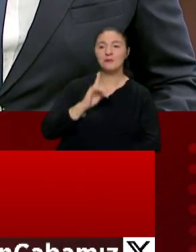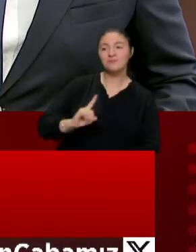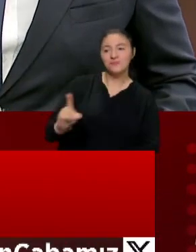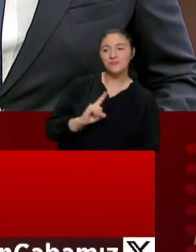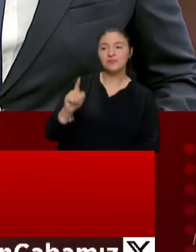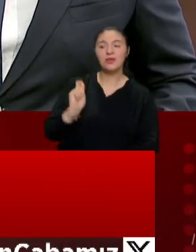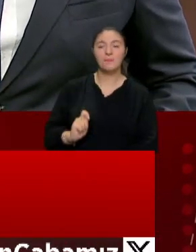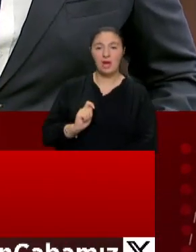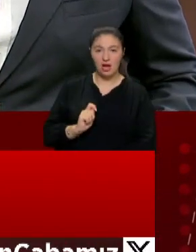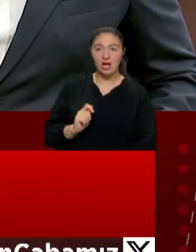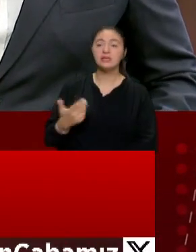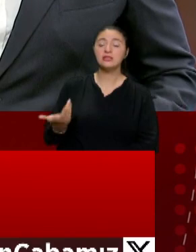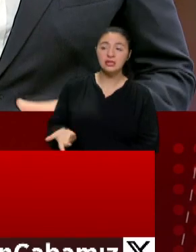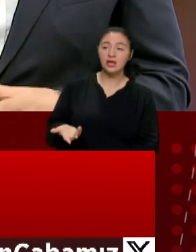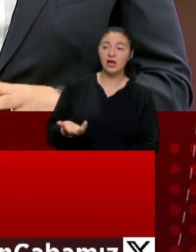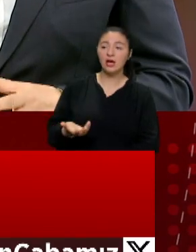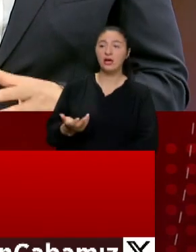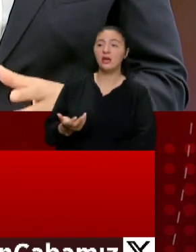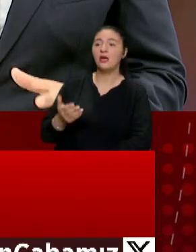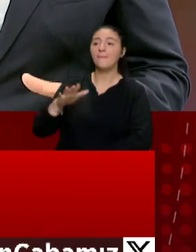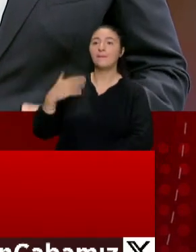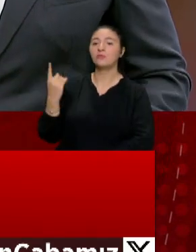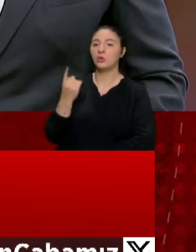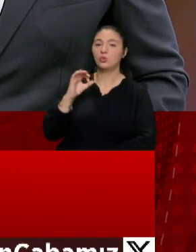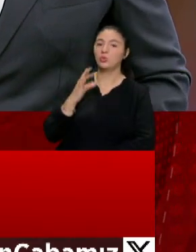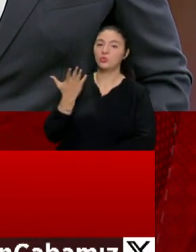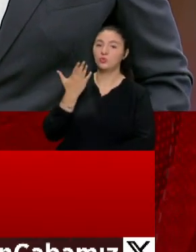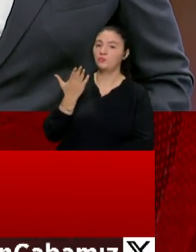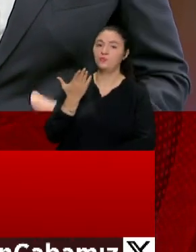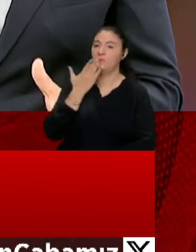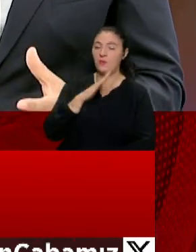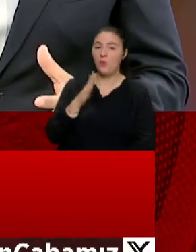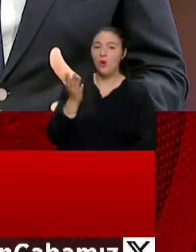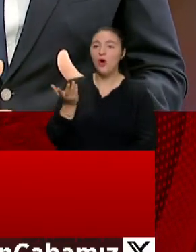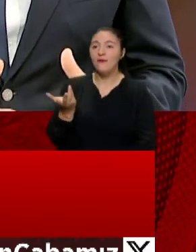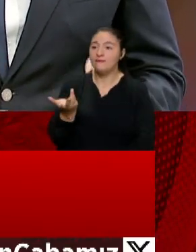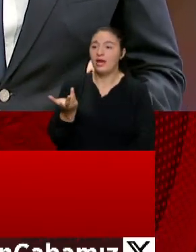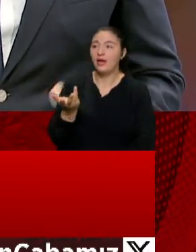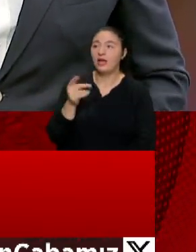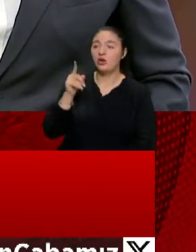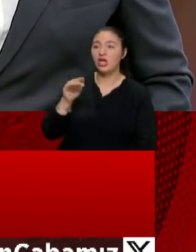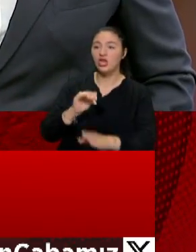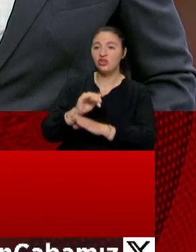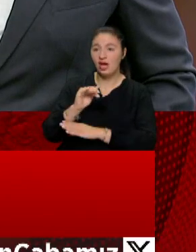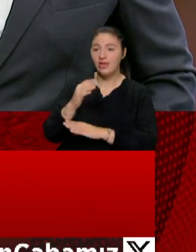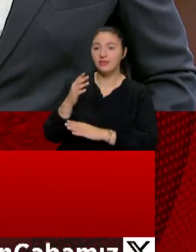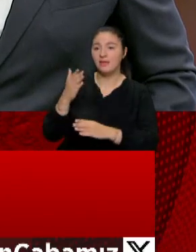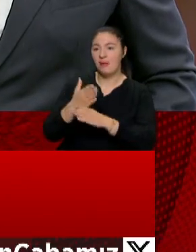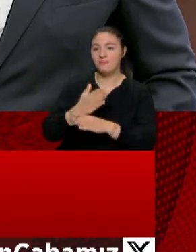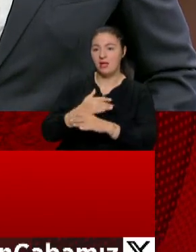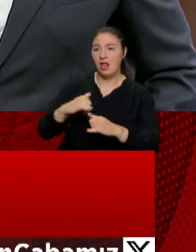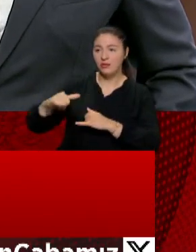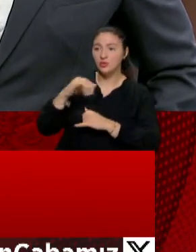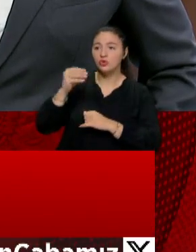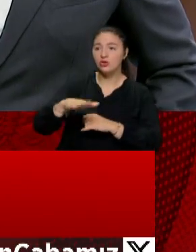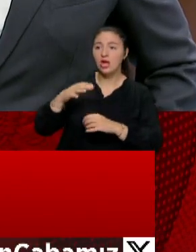gitmelerini sağlamak Zira başka türlü bir çözüm noktası yok yani orada yaşayan hemşehrilerimin